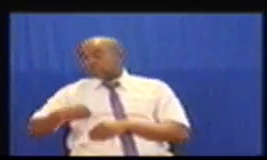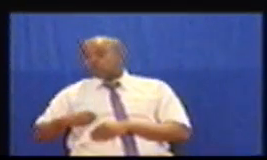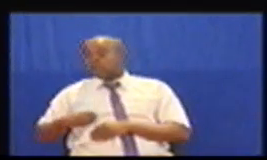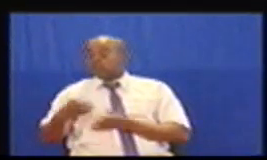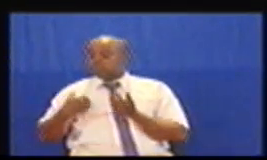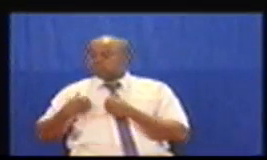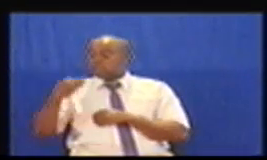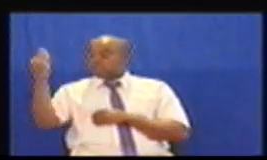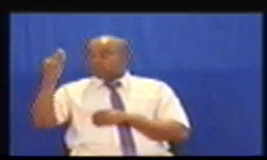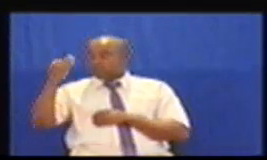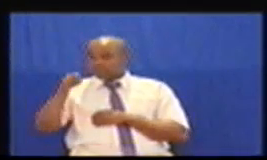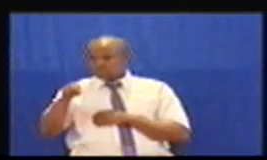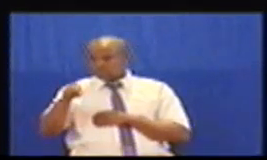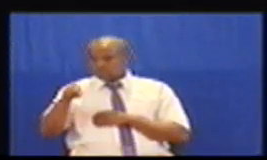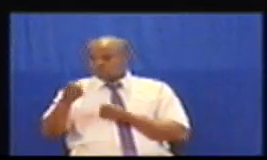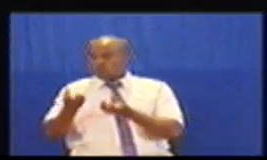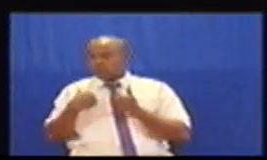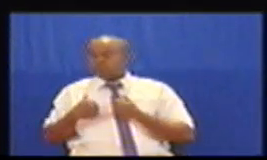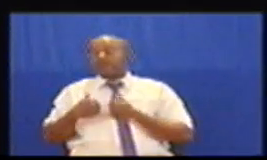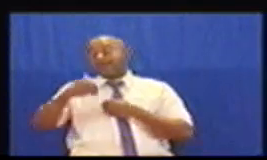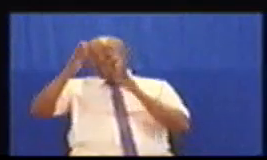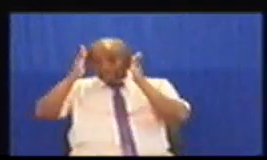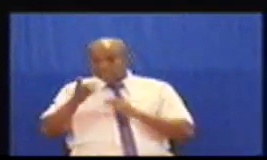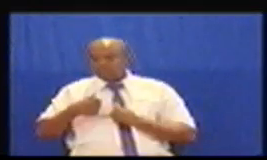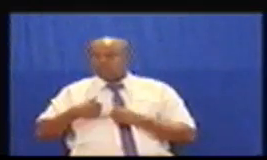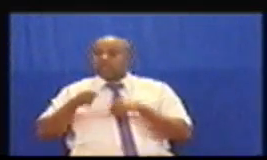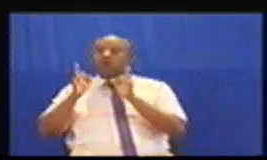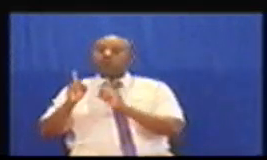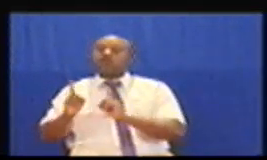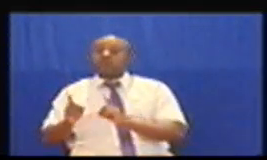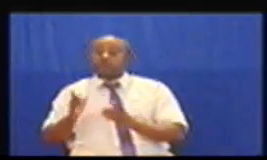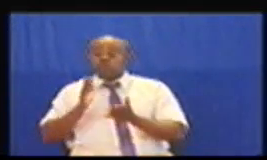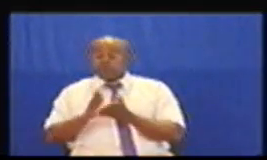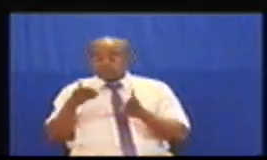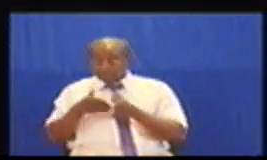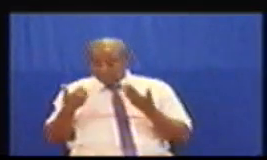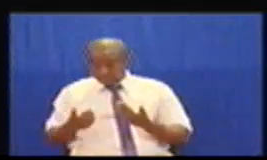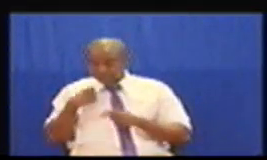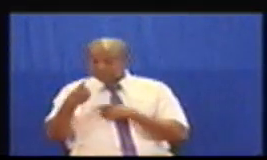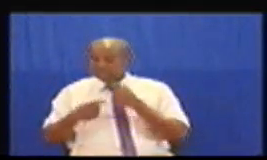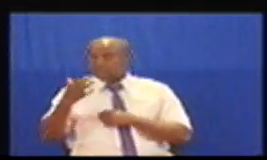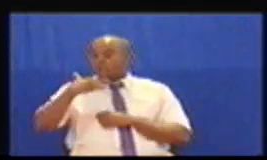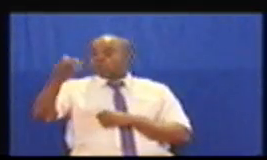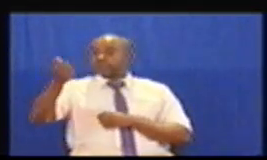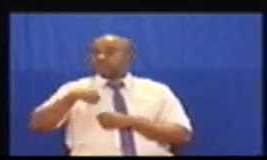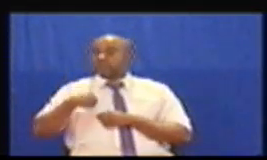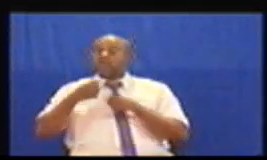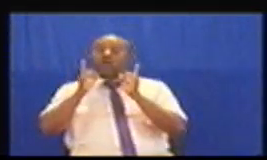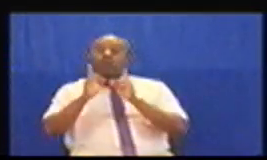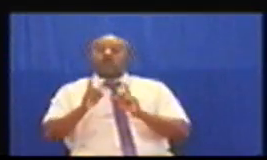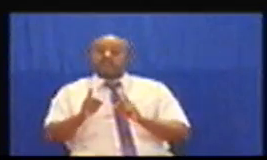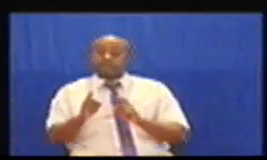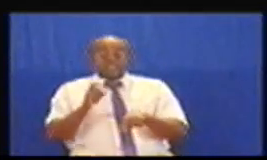natoa lectures, na wakanipa heshima kwamba ni mwalimu, na kwa kweli mpaka leo hiyo imeendelea. Lakini nilikuwa